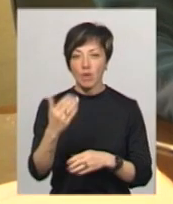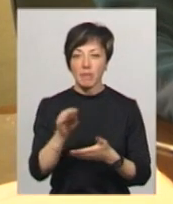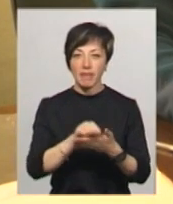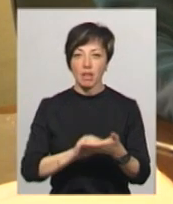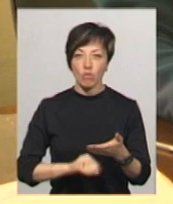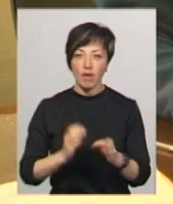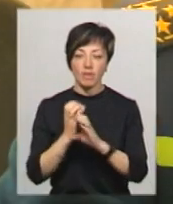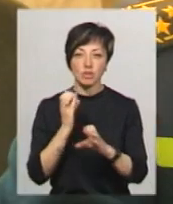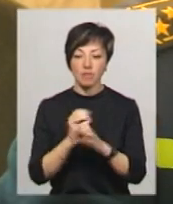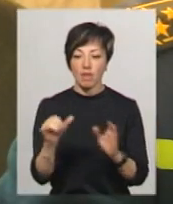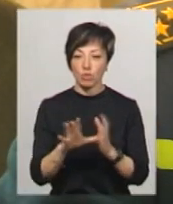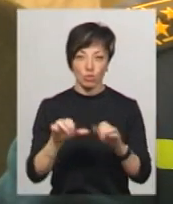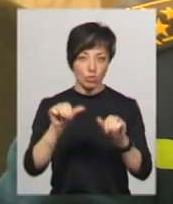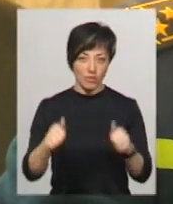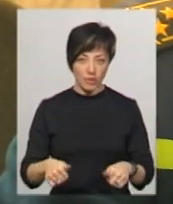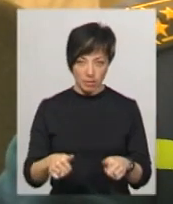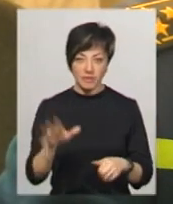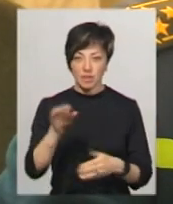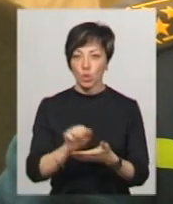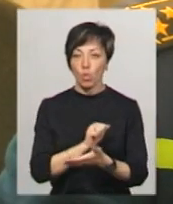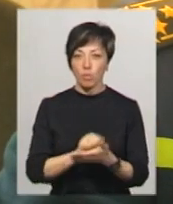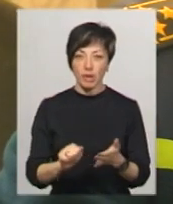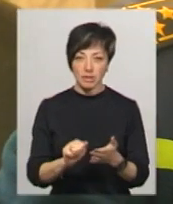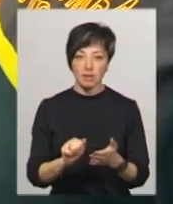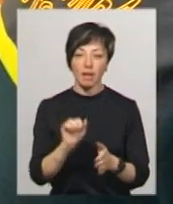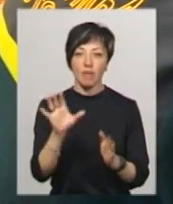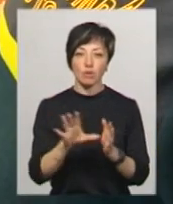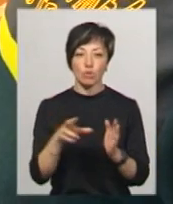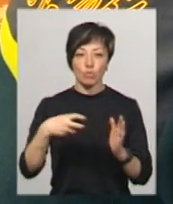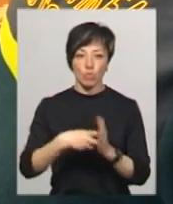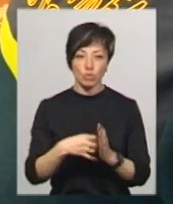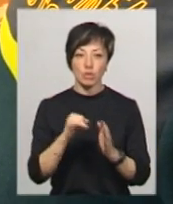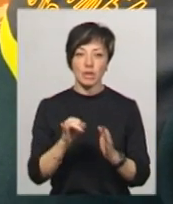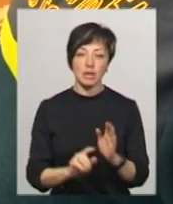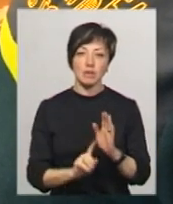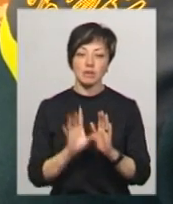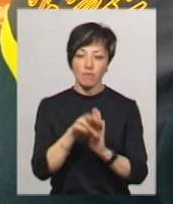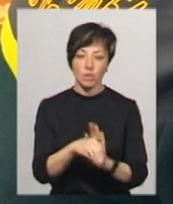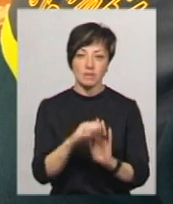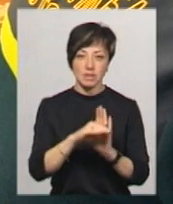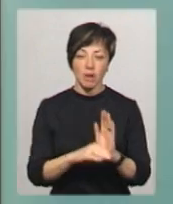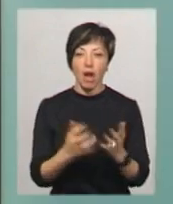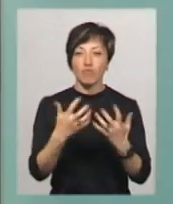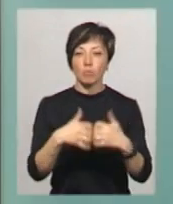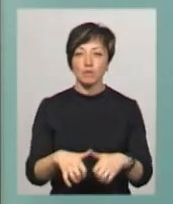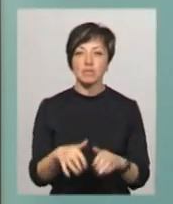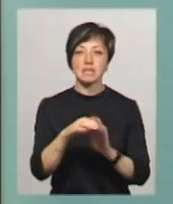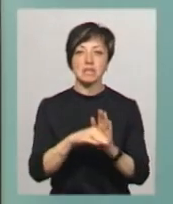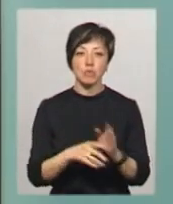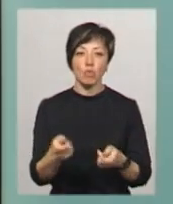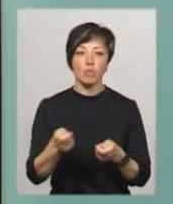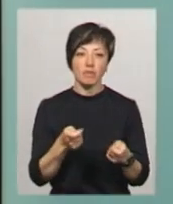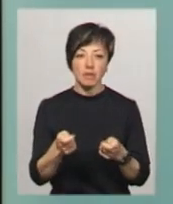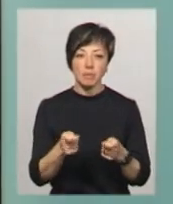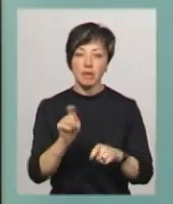вантажів відбувається в електронному вигляді, тобто всі документи приходять на електронну пошту та заводяться в систему. Автоматизована система управління